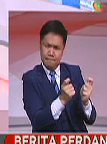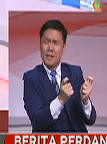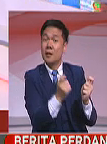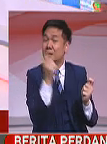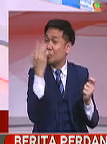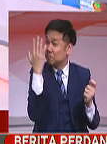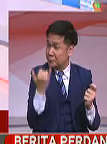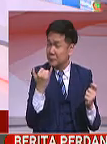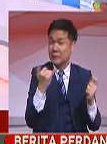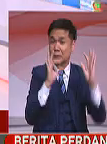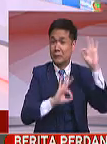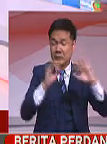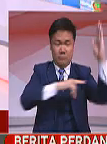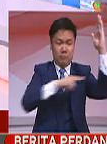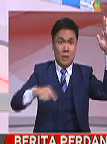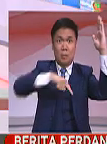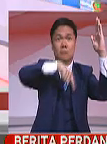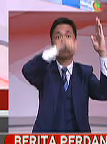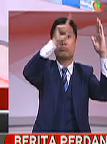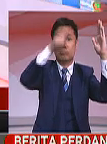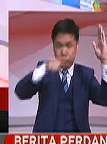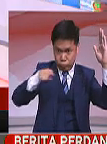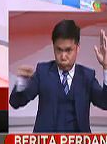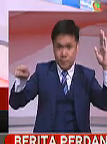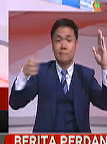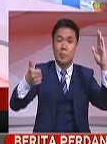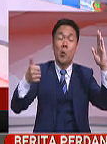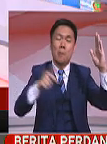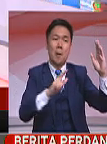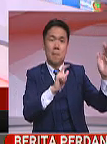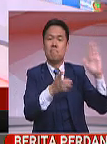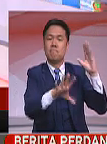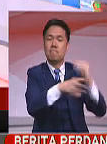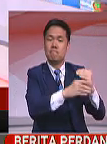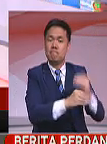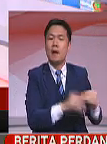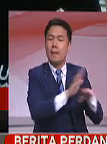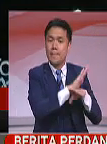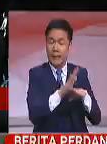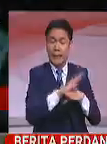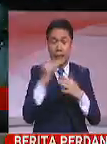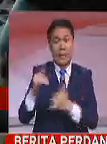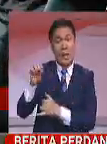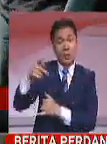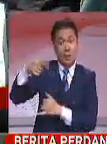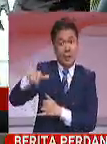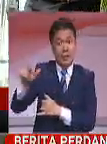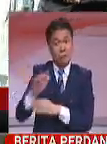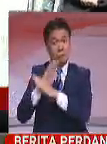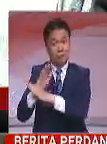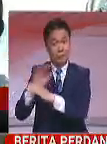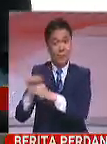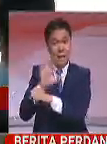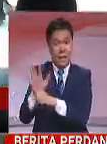penularan pandemik COVID-19 negara dapat dilandaikan. Selain itu, semakan semula SOP mencegah COVID-19 juga